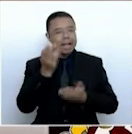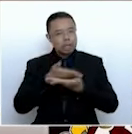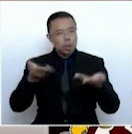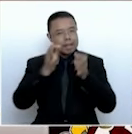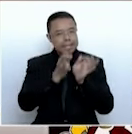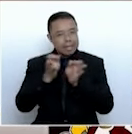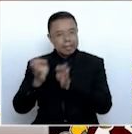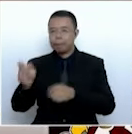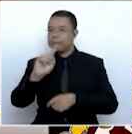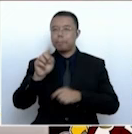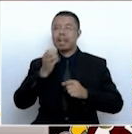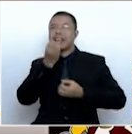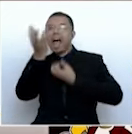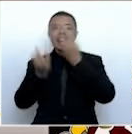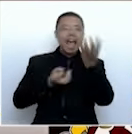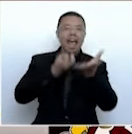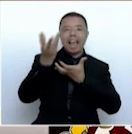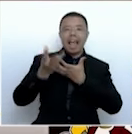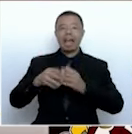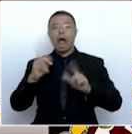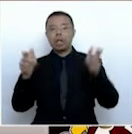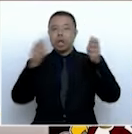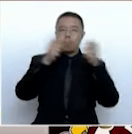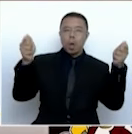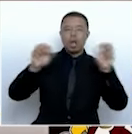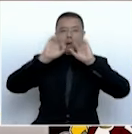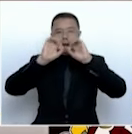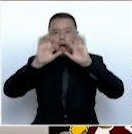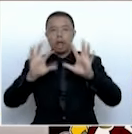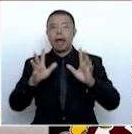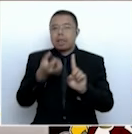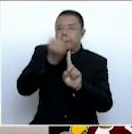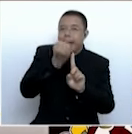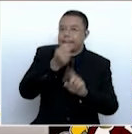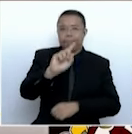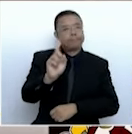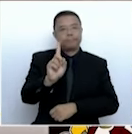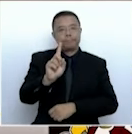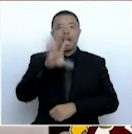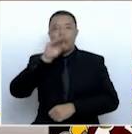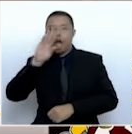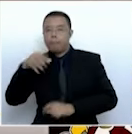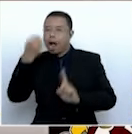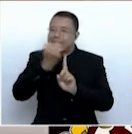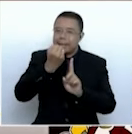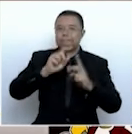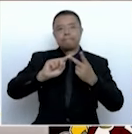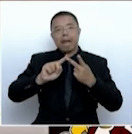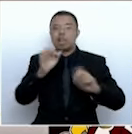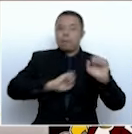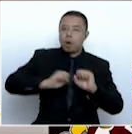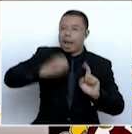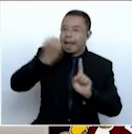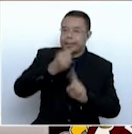ketertiban dan tidak meneriakan yel-yel atau slogan dan melakukan intimidasi dalam bentuk ucapan maupun